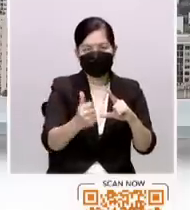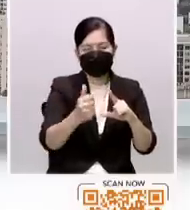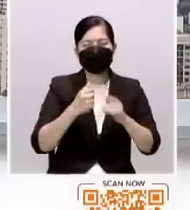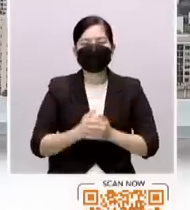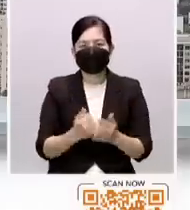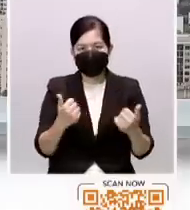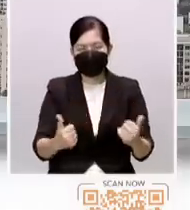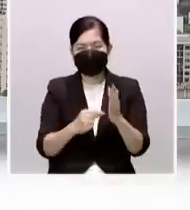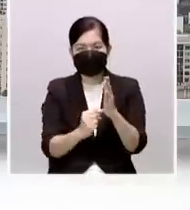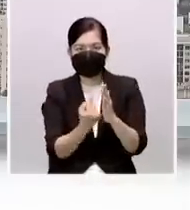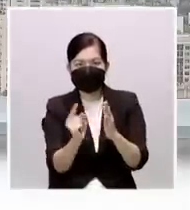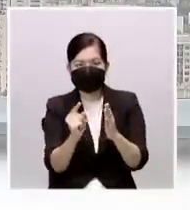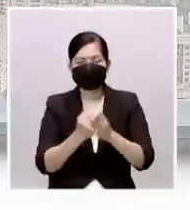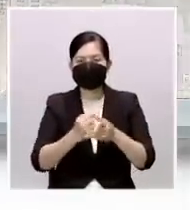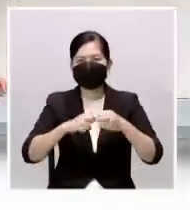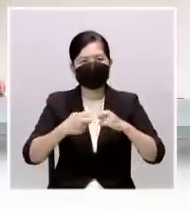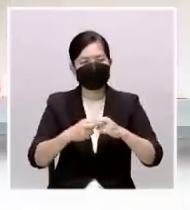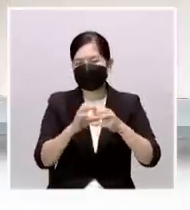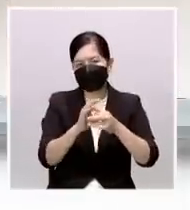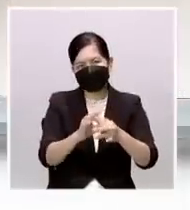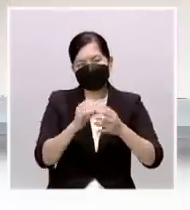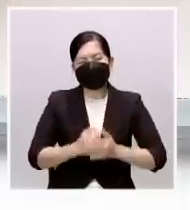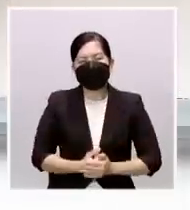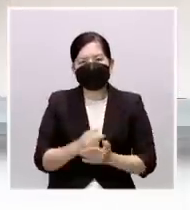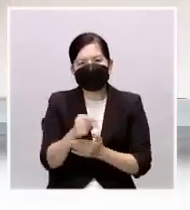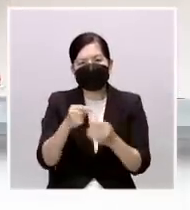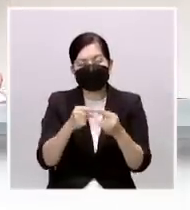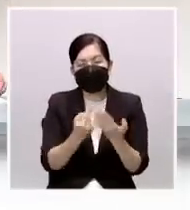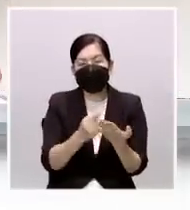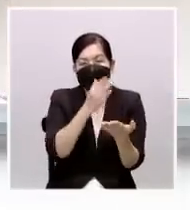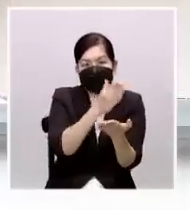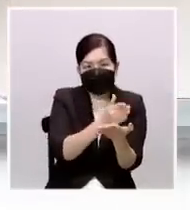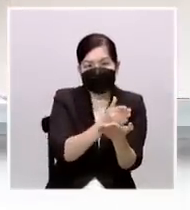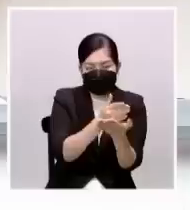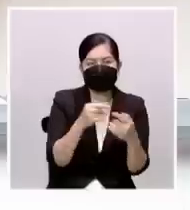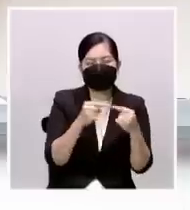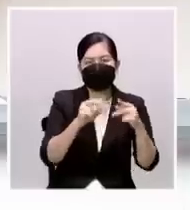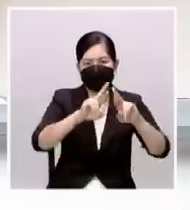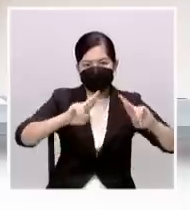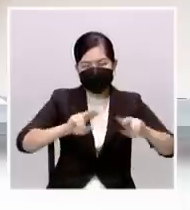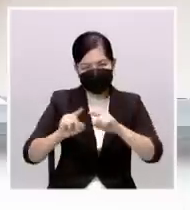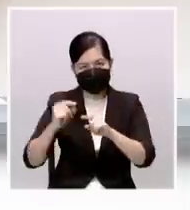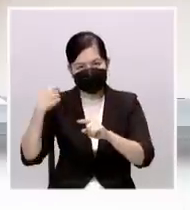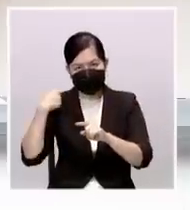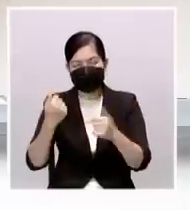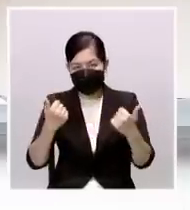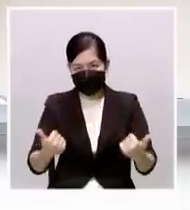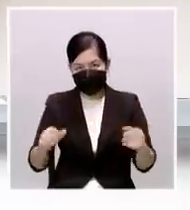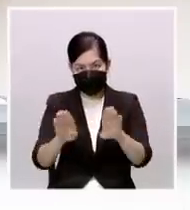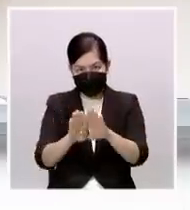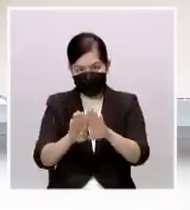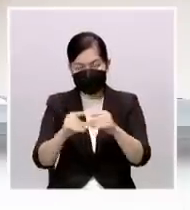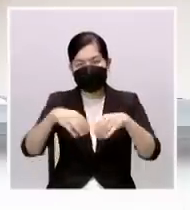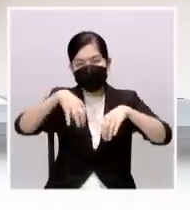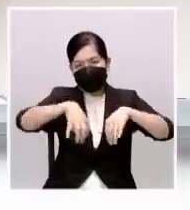เรามาเริ่มต้นกันที่ผลกระทบจากการกึ่งล็อกดาวน์นะครับอย่างที่บอกไปวันนี้วันแรกไม่ว่าจะเป็นการปิดแคมป์คนงานก่อสร้